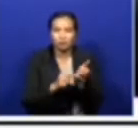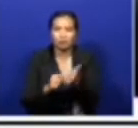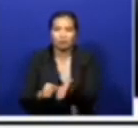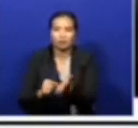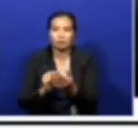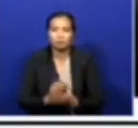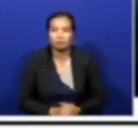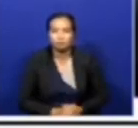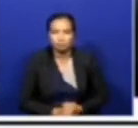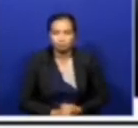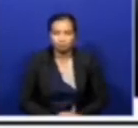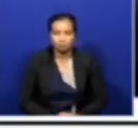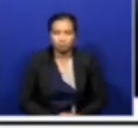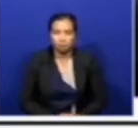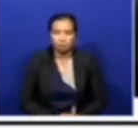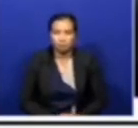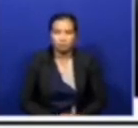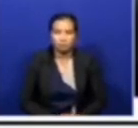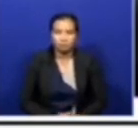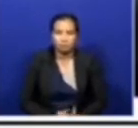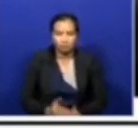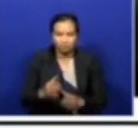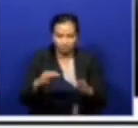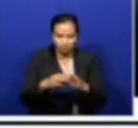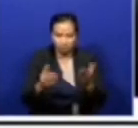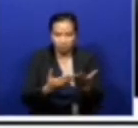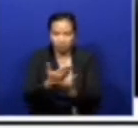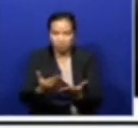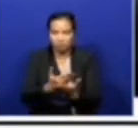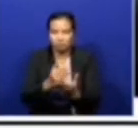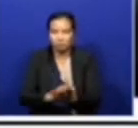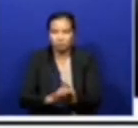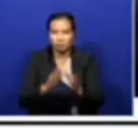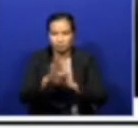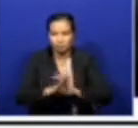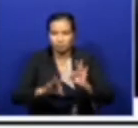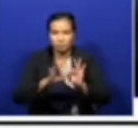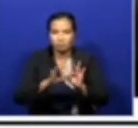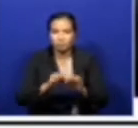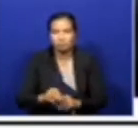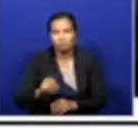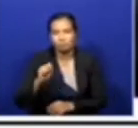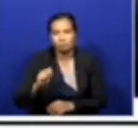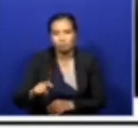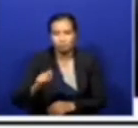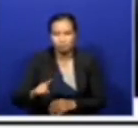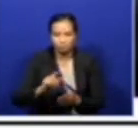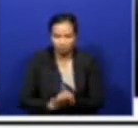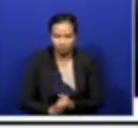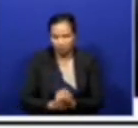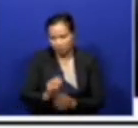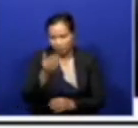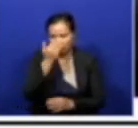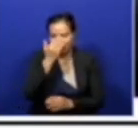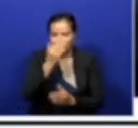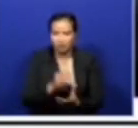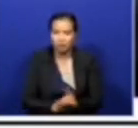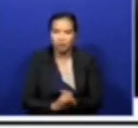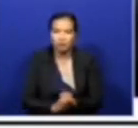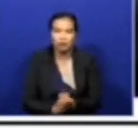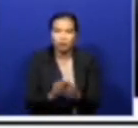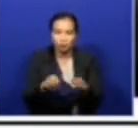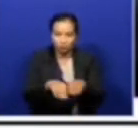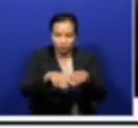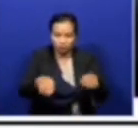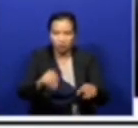ครับหน้าที่จะพิจารณาถึงความจำเป็นเร่งด่วนในเรื่องของเหตุการณ์เฉพาะหน้าเป็นมาตรการ1